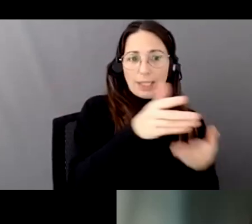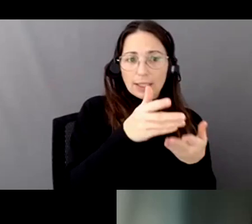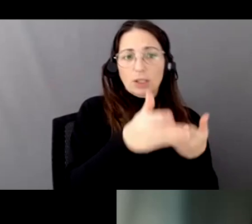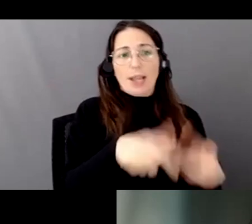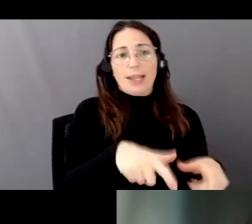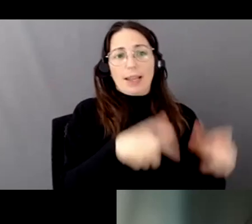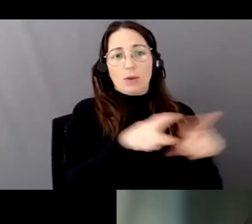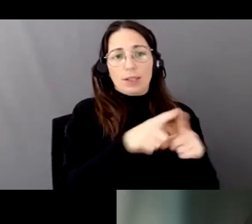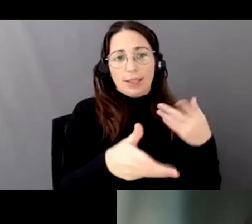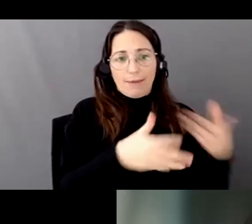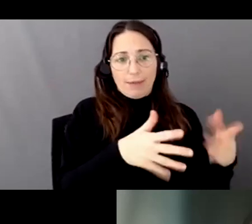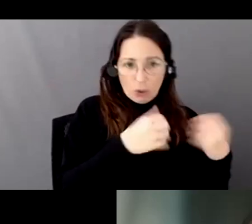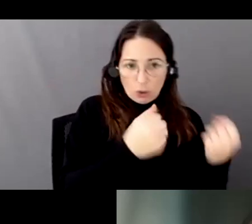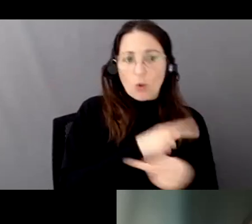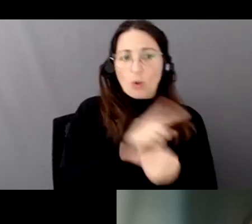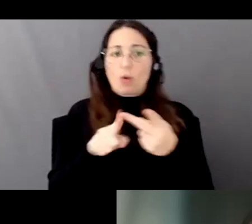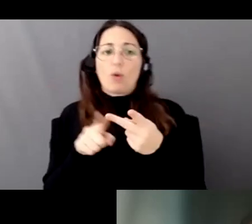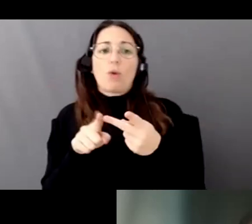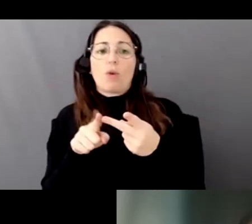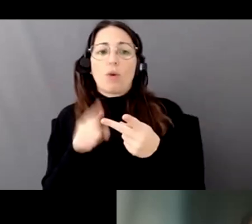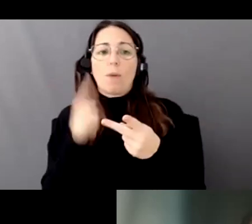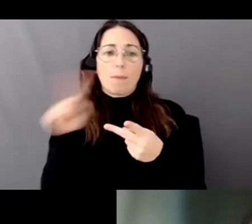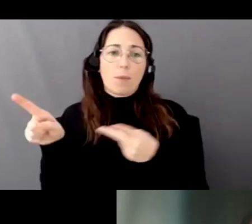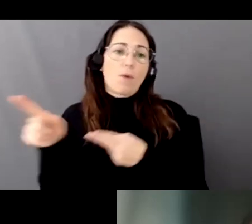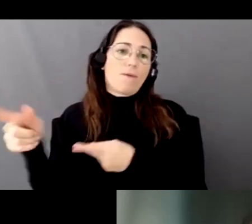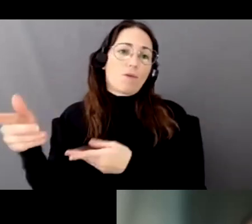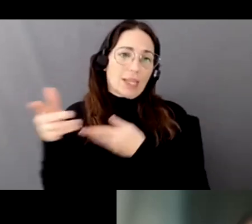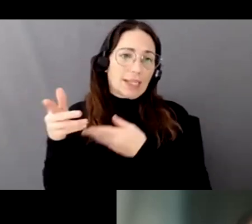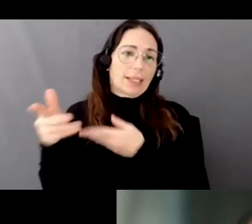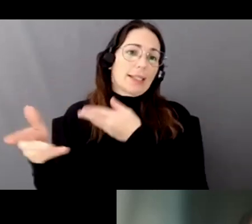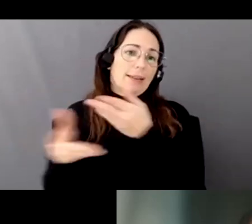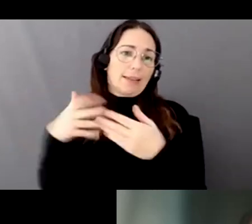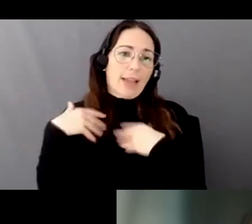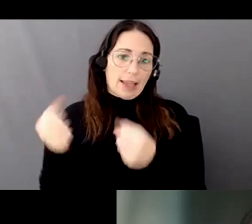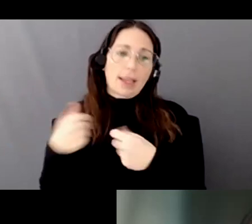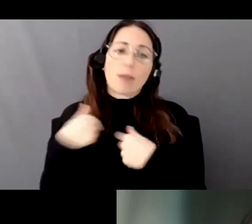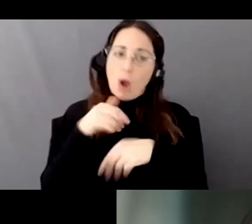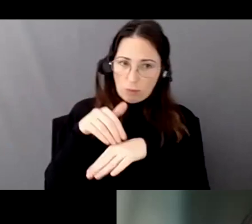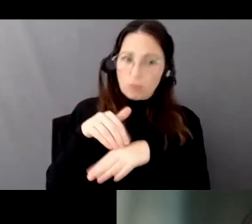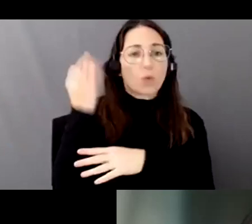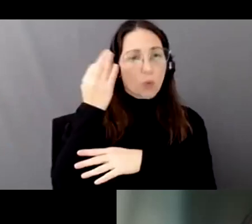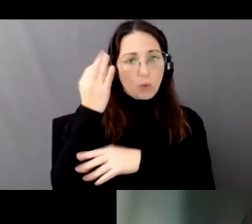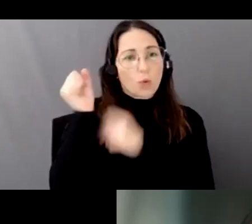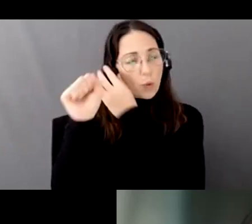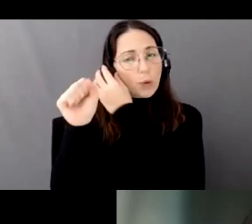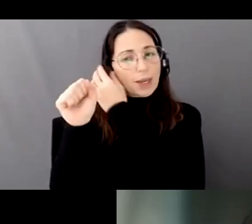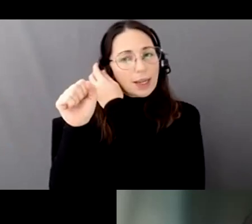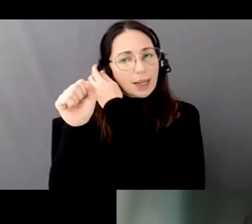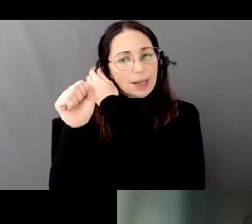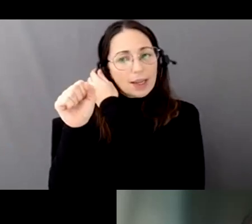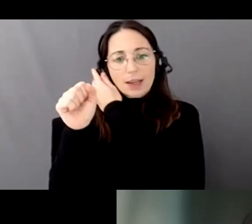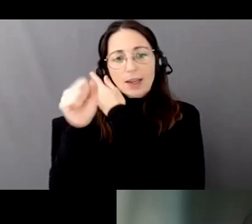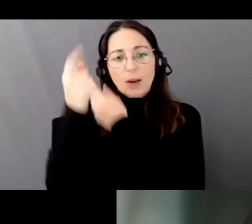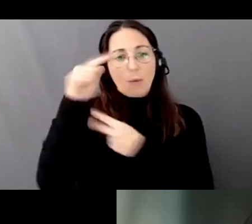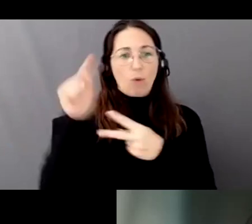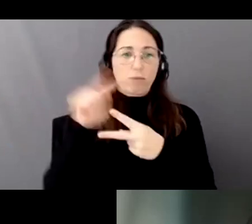un volet pour les fournisseurs de services de santé. Donc, je recommande ce cours euh, à ces